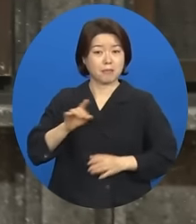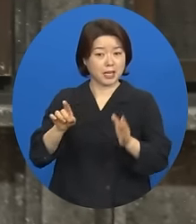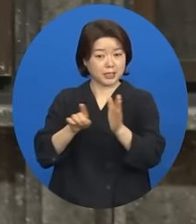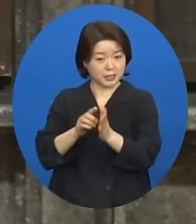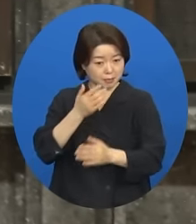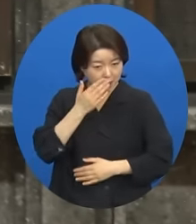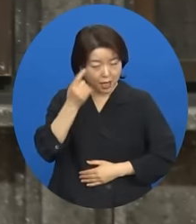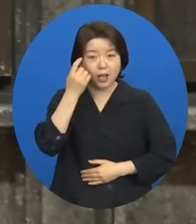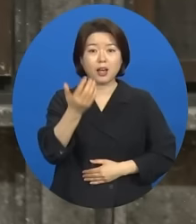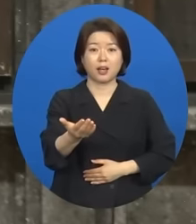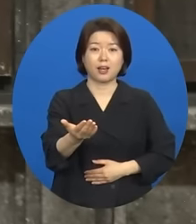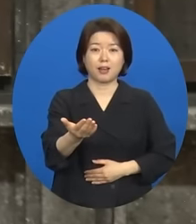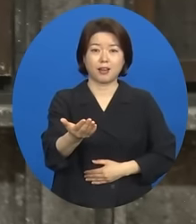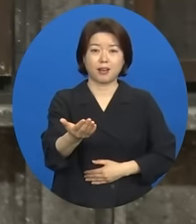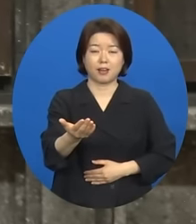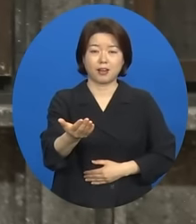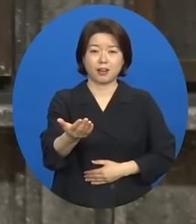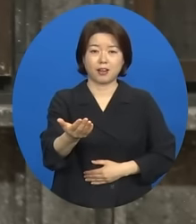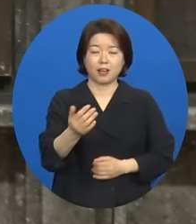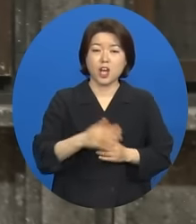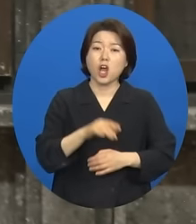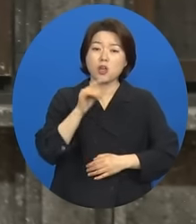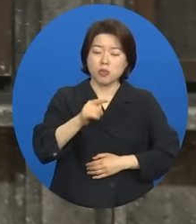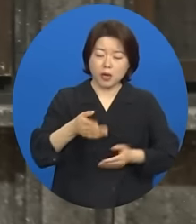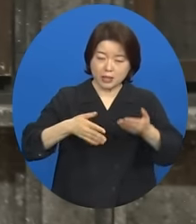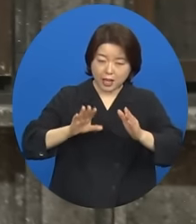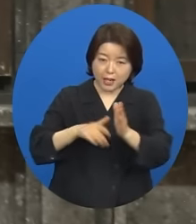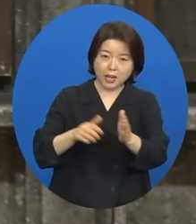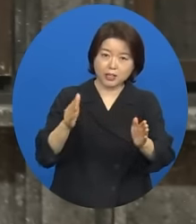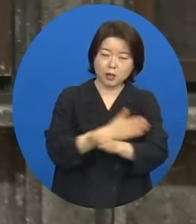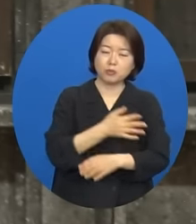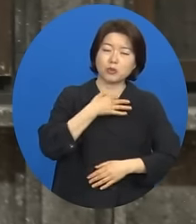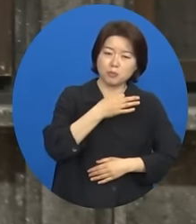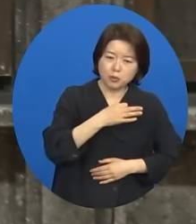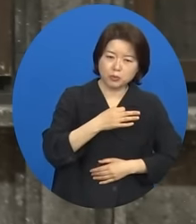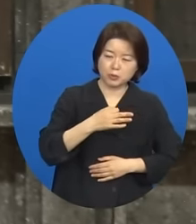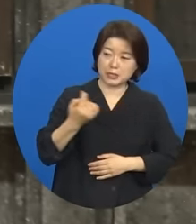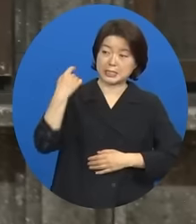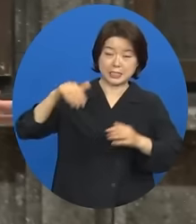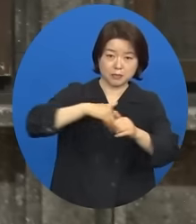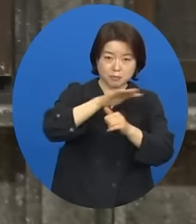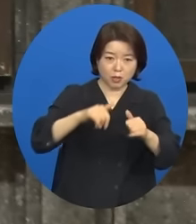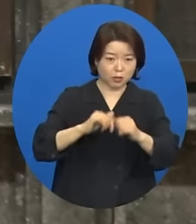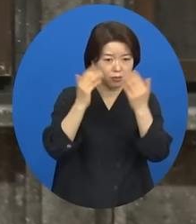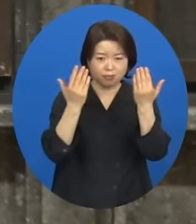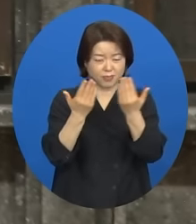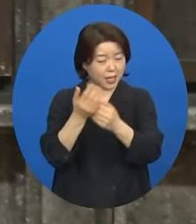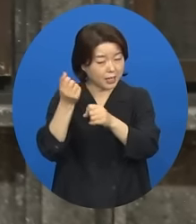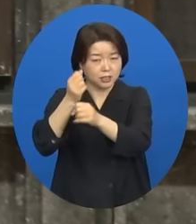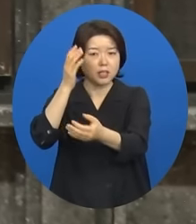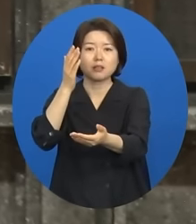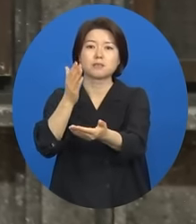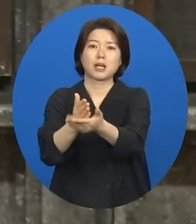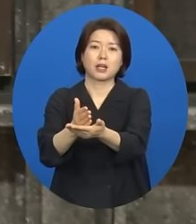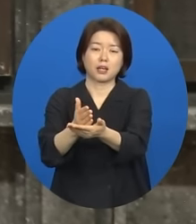있겠느냐. 심지어 너의 타고난 어떤 목소리, 배경, 모든 것 다 의지하지 말아라.